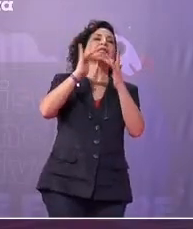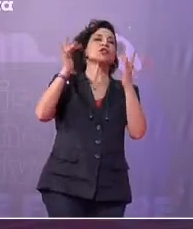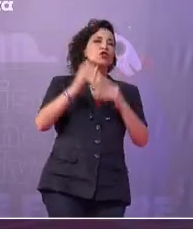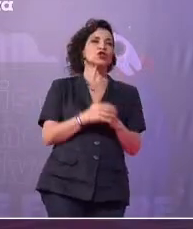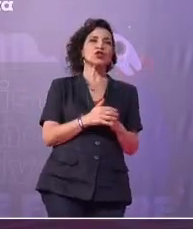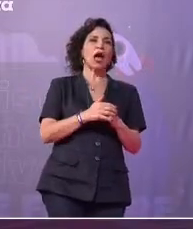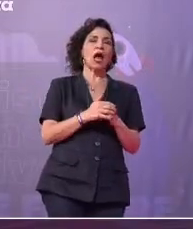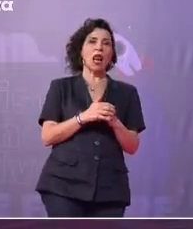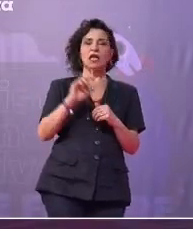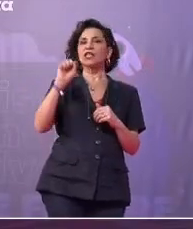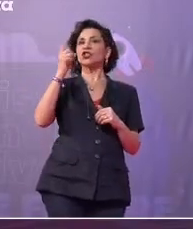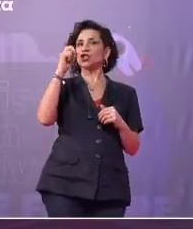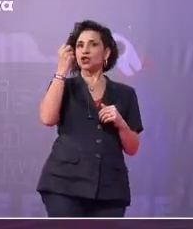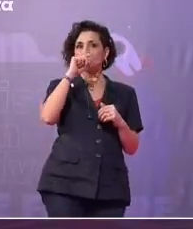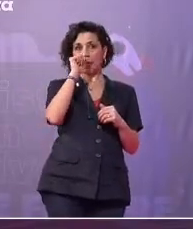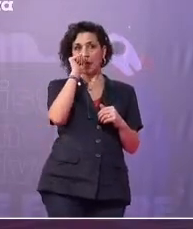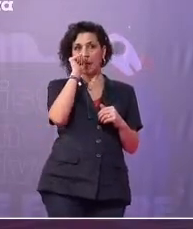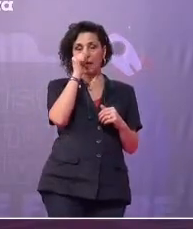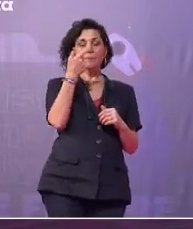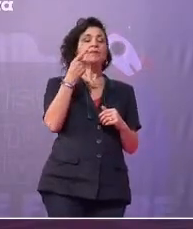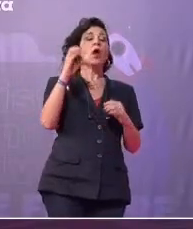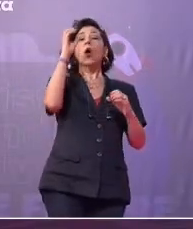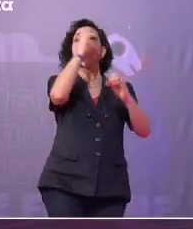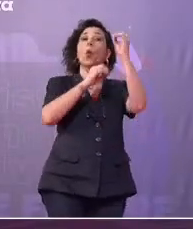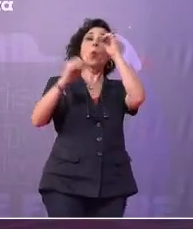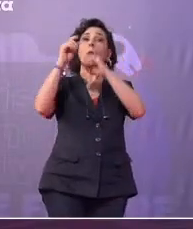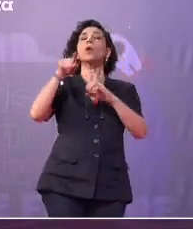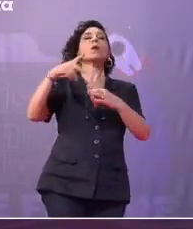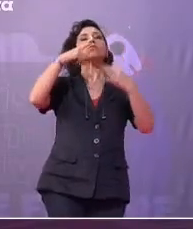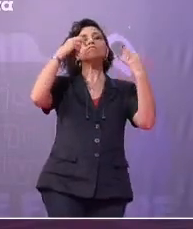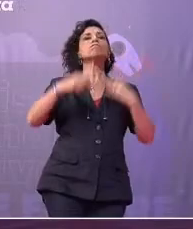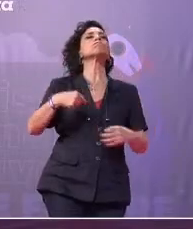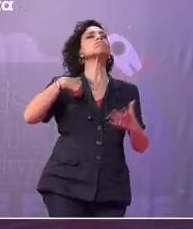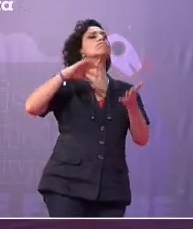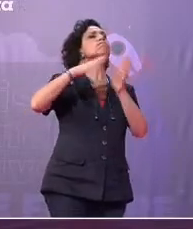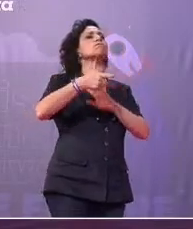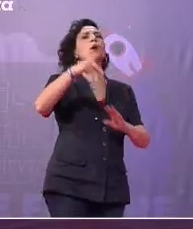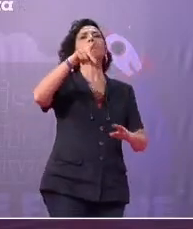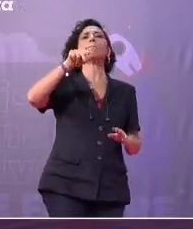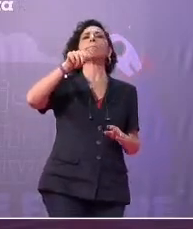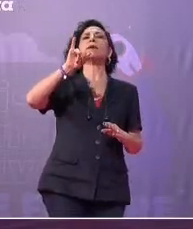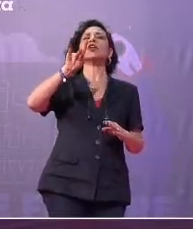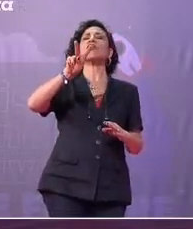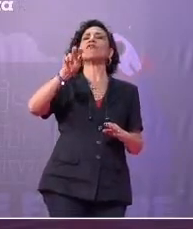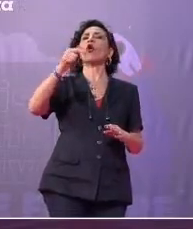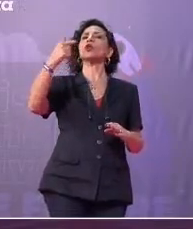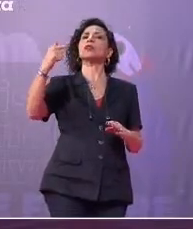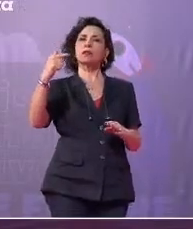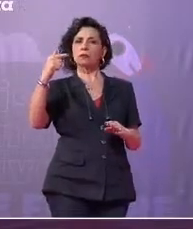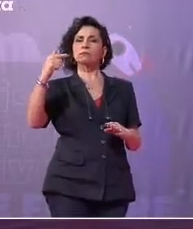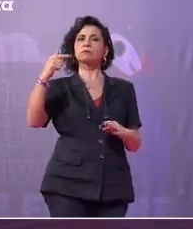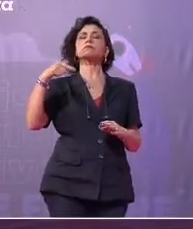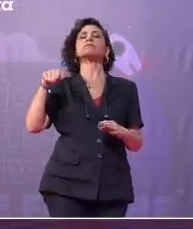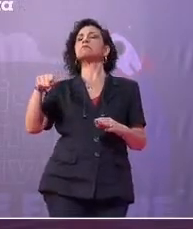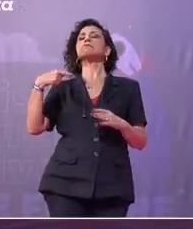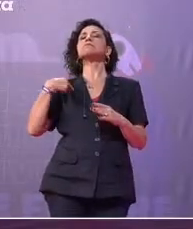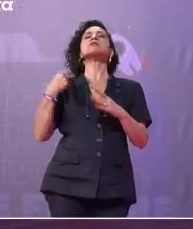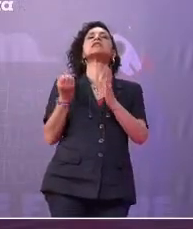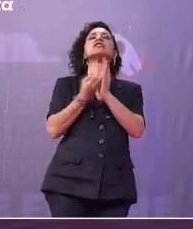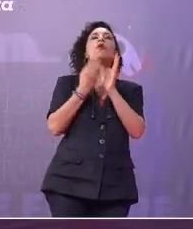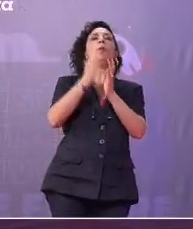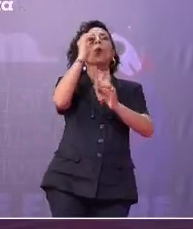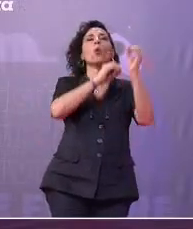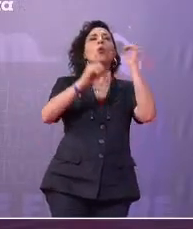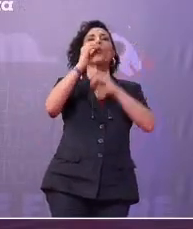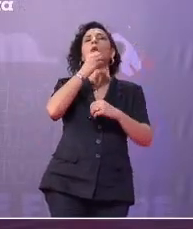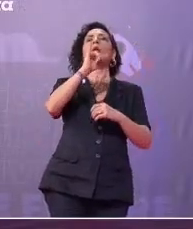Google ha deciso di fare pivot e concentrare lo sviluppo dell'intelligenza artificiale nei suoi prodotti Considerate che